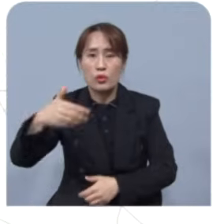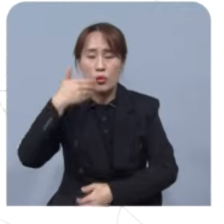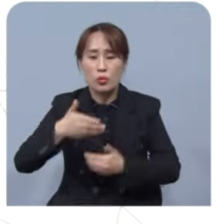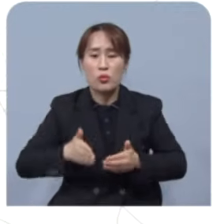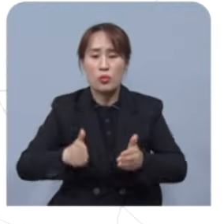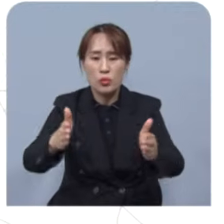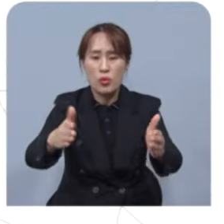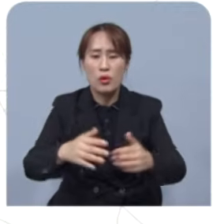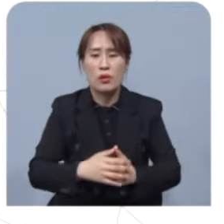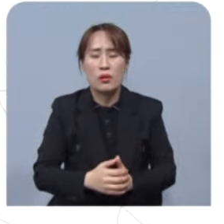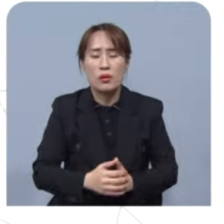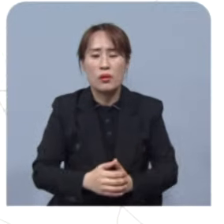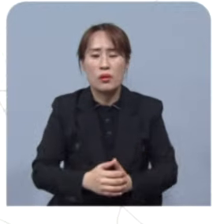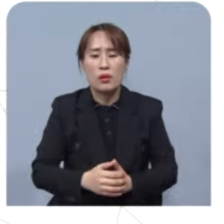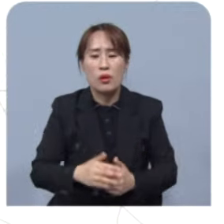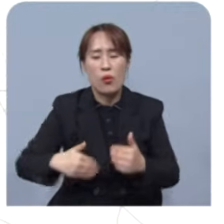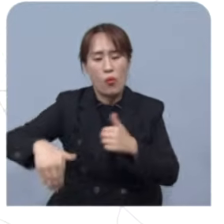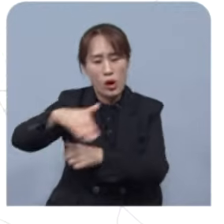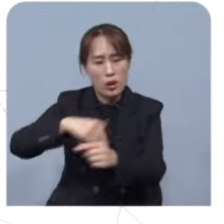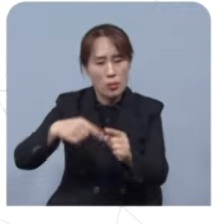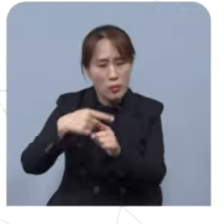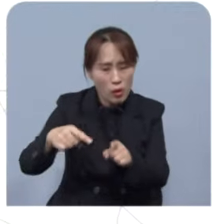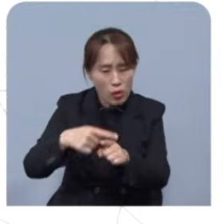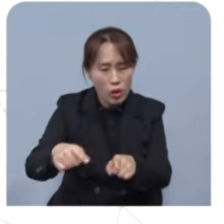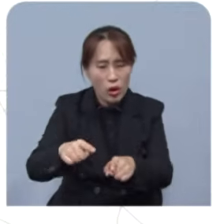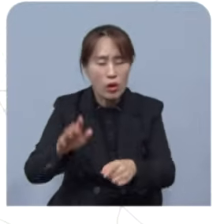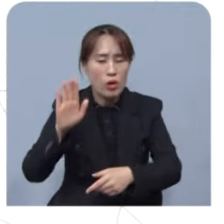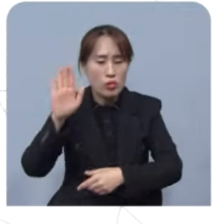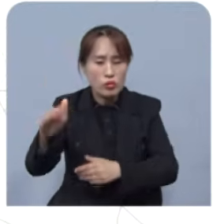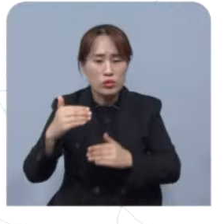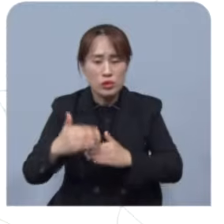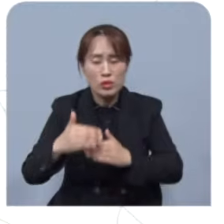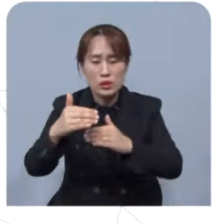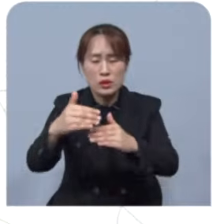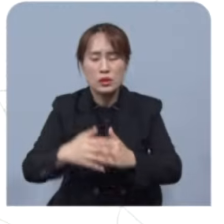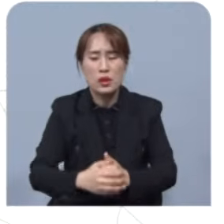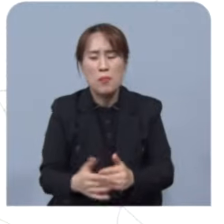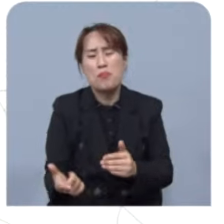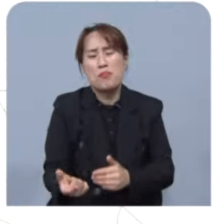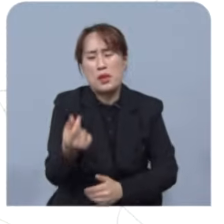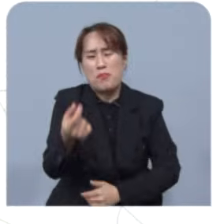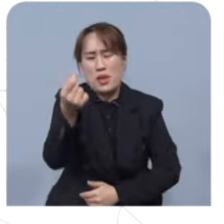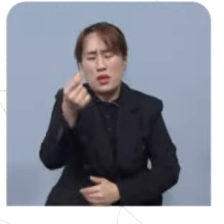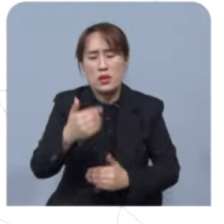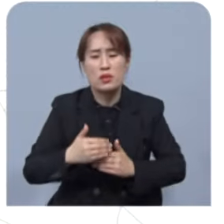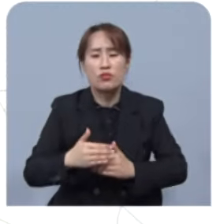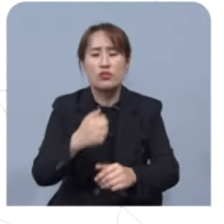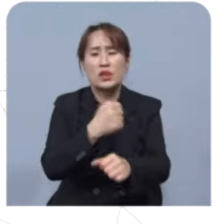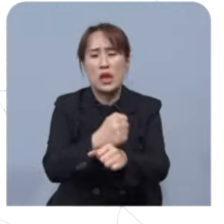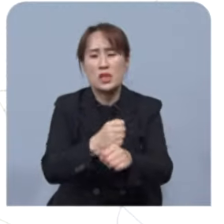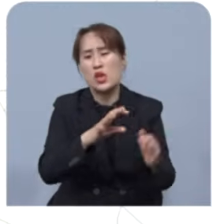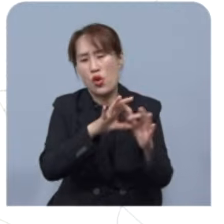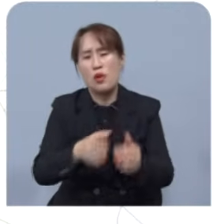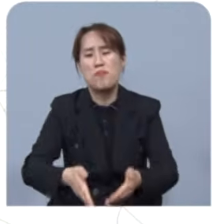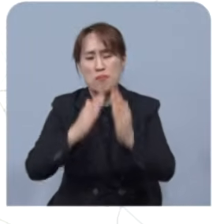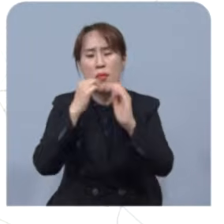고속도로는 전략 환경 영향 평가 등 후속 절차를 신속하게 추진하겠습니다.